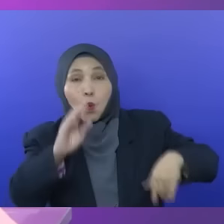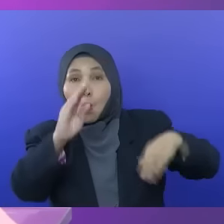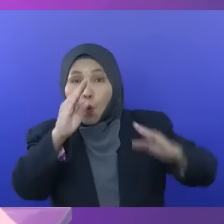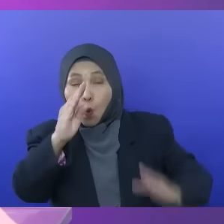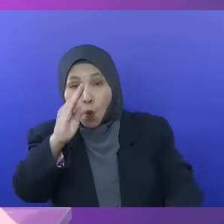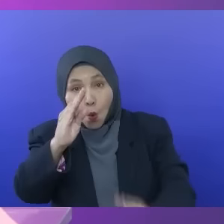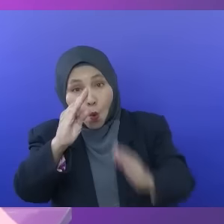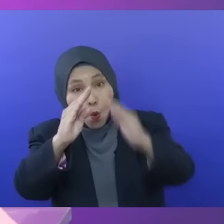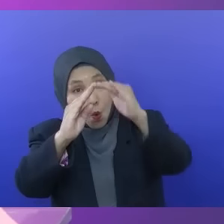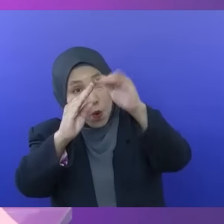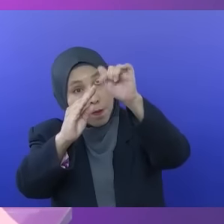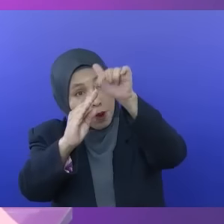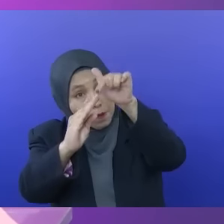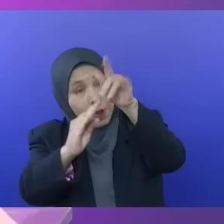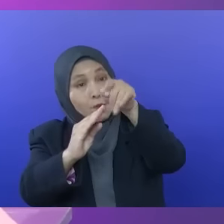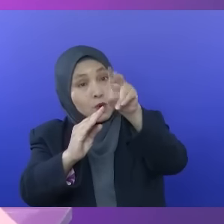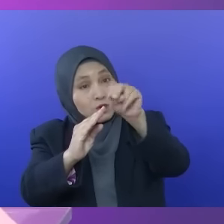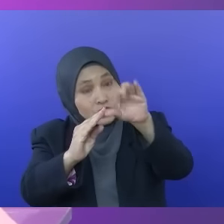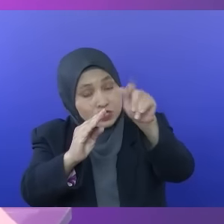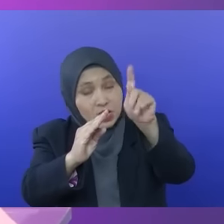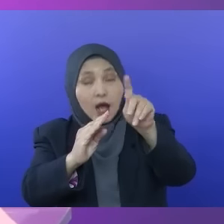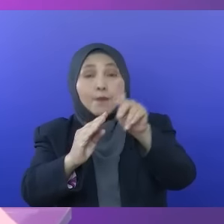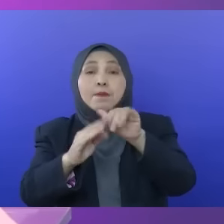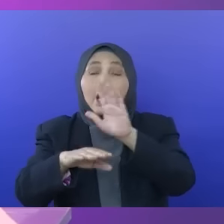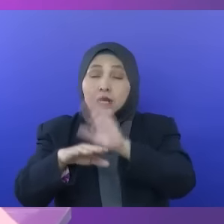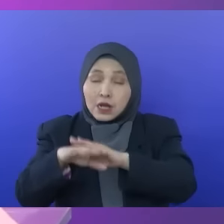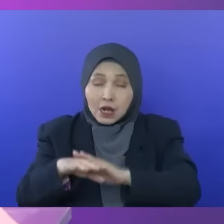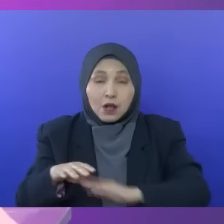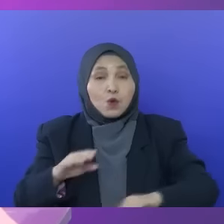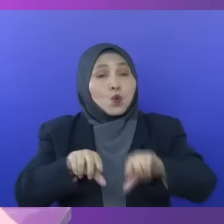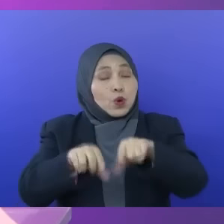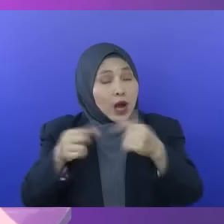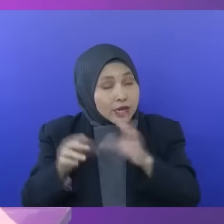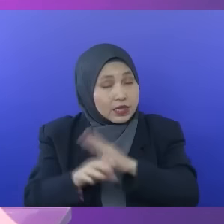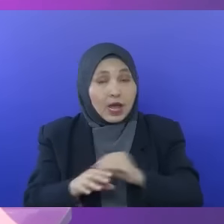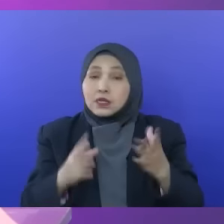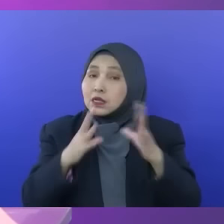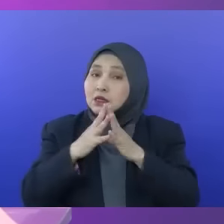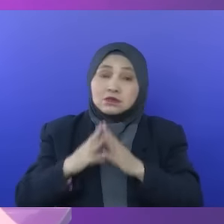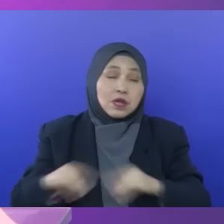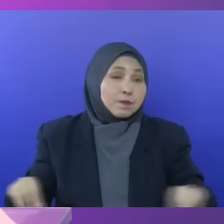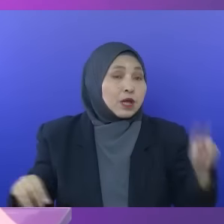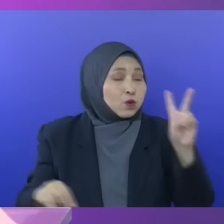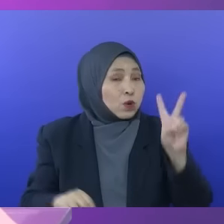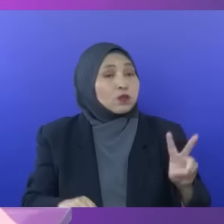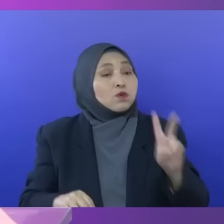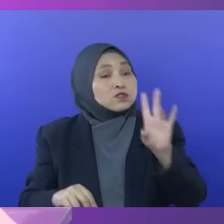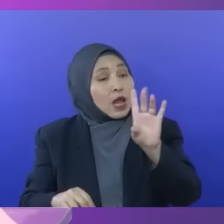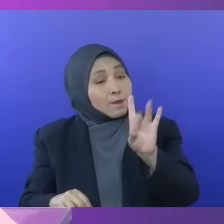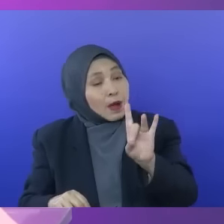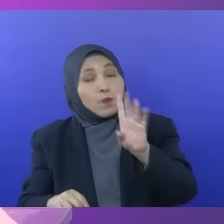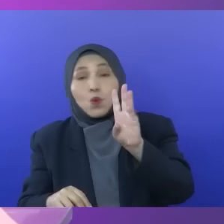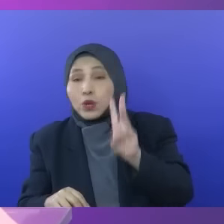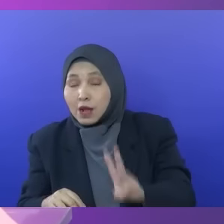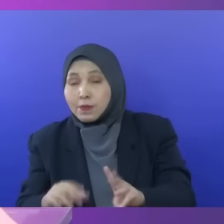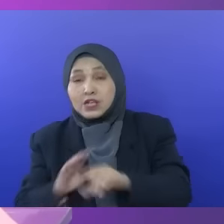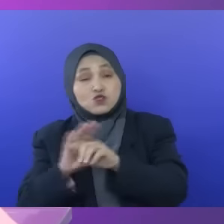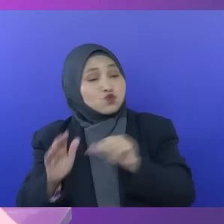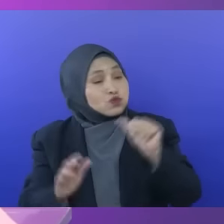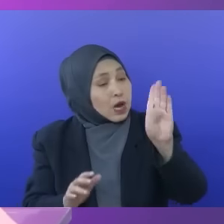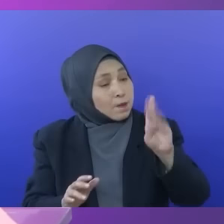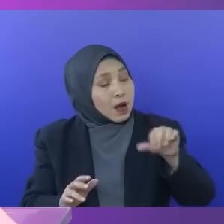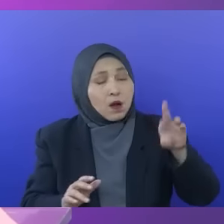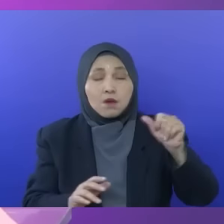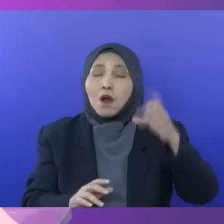ke Puncak itu senam al-qur'an ini adalah puncak kepada Alquran kita selesai 286 ayat dari pada Surah al-baqarah ini